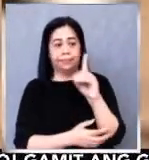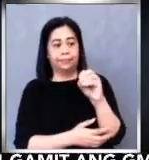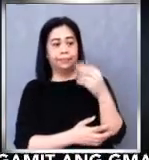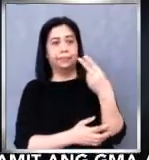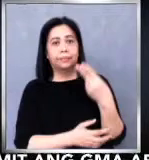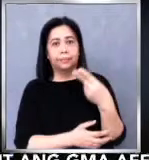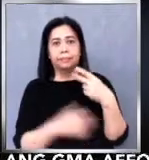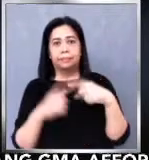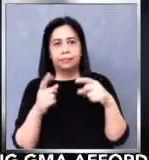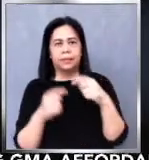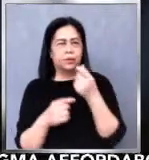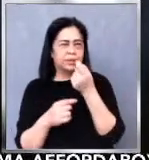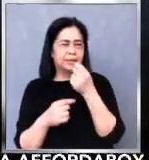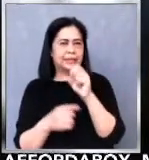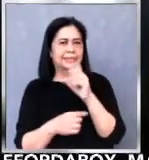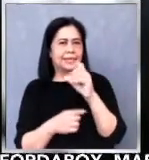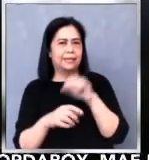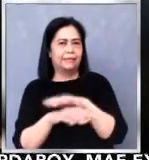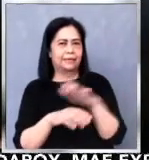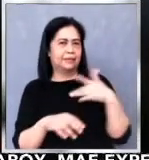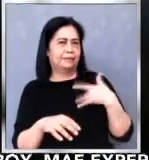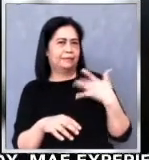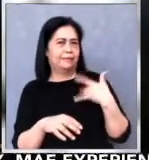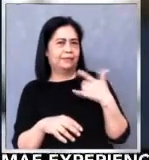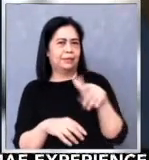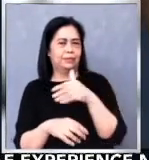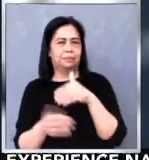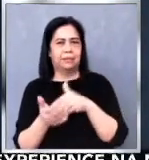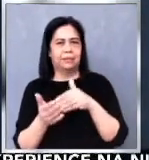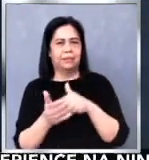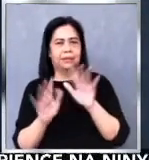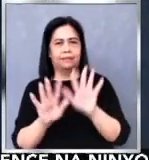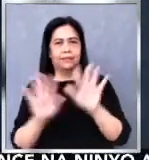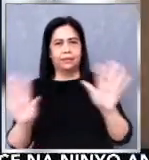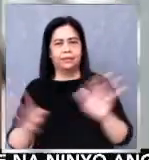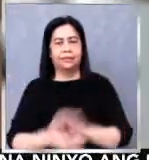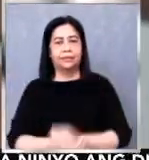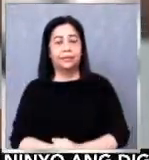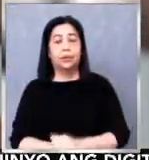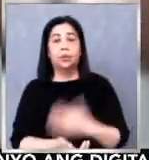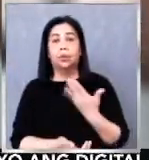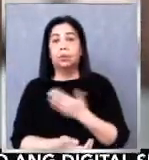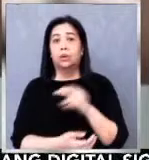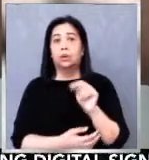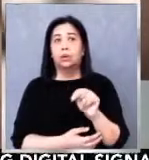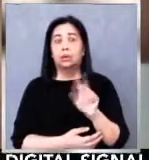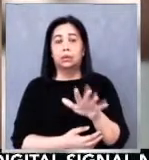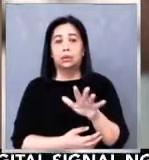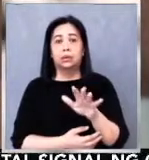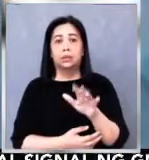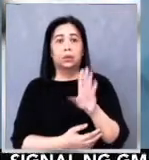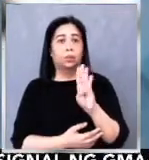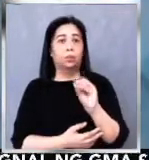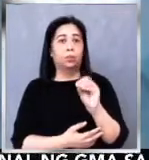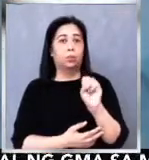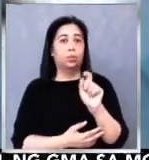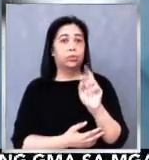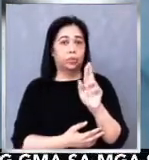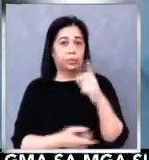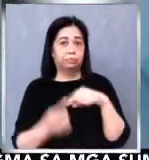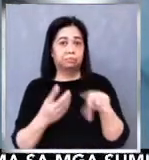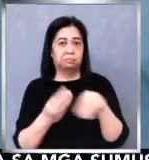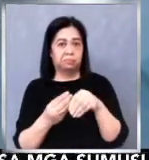effects lamang ang naramdaman ng medical frontliners. Kailangan natin ng booster dahil sa